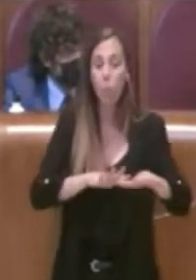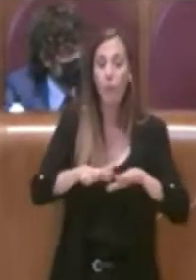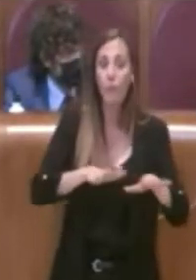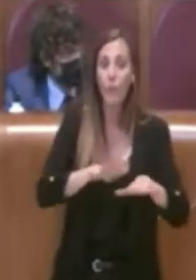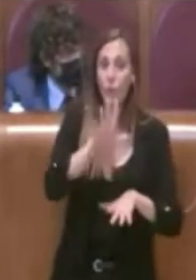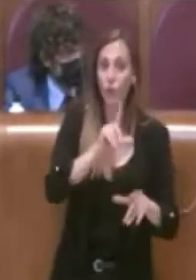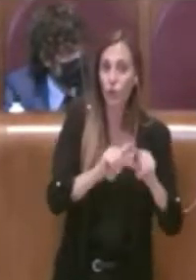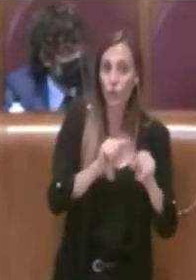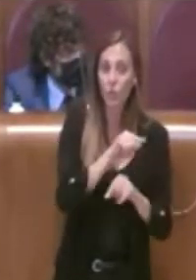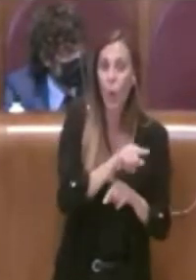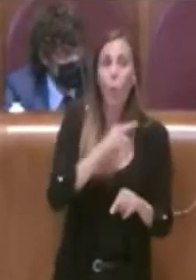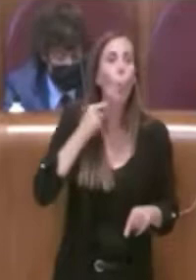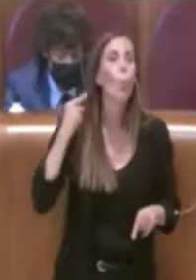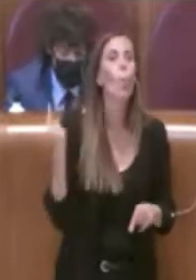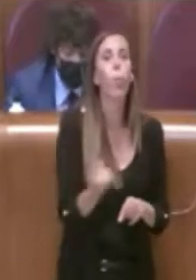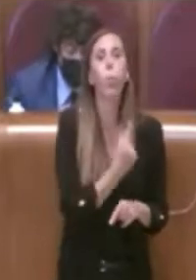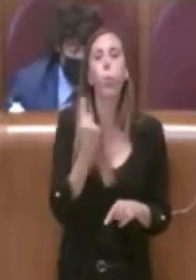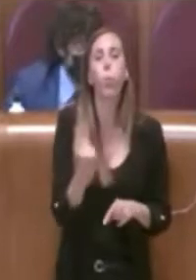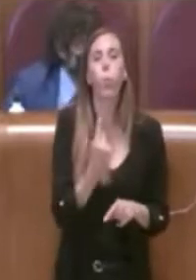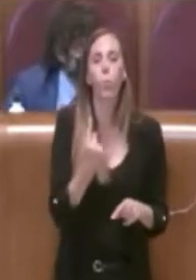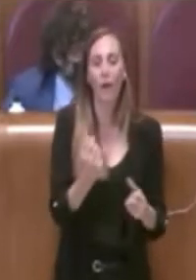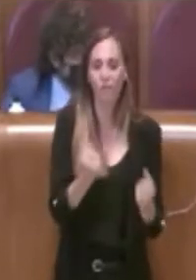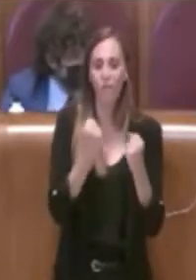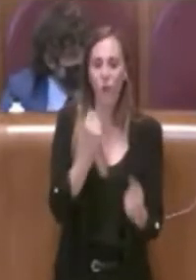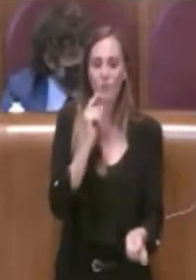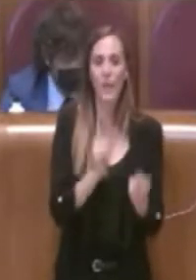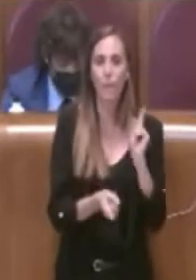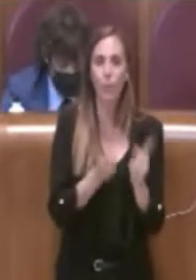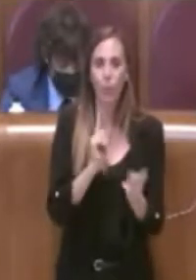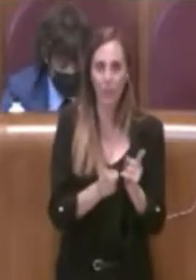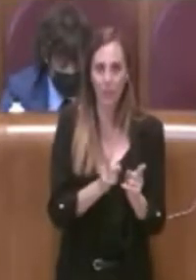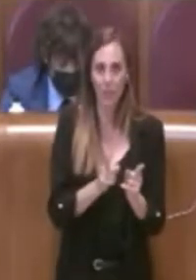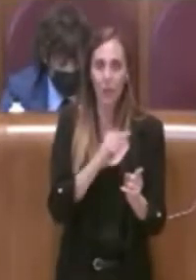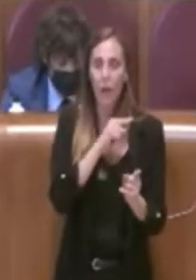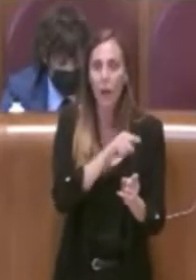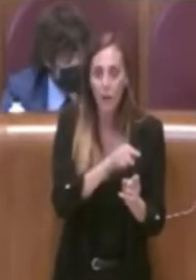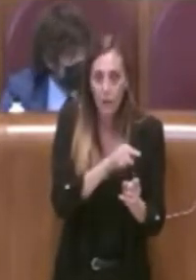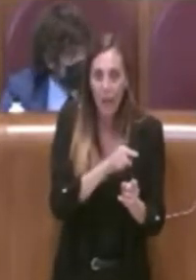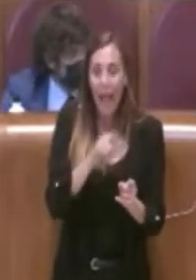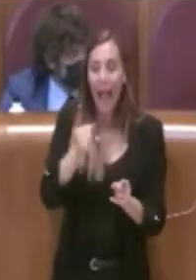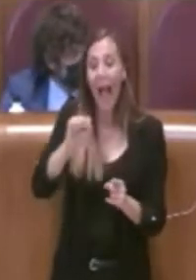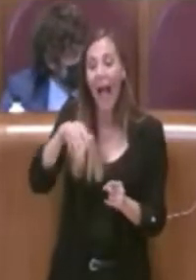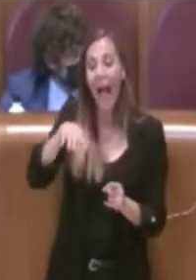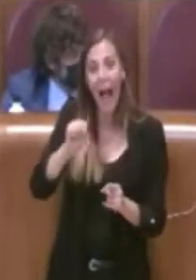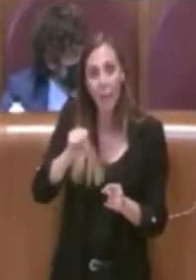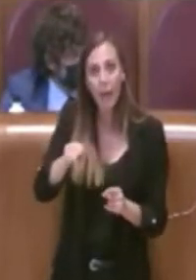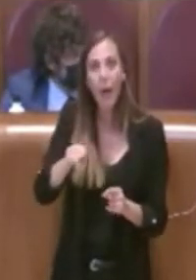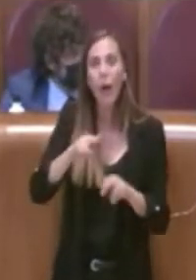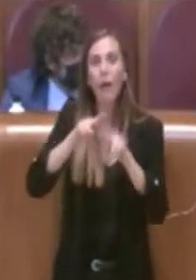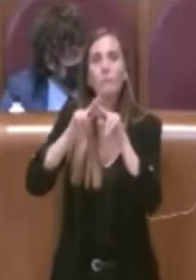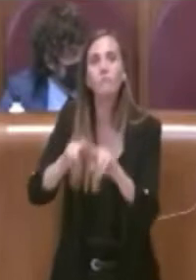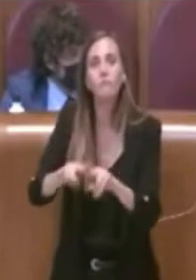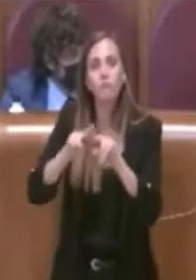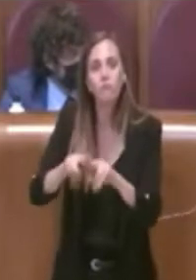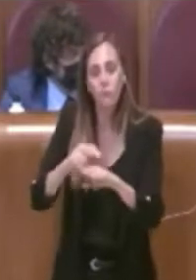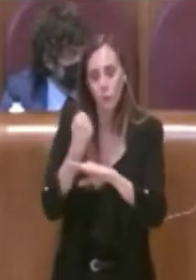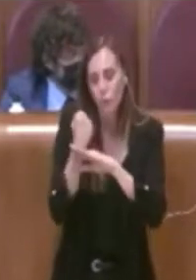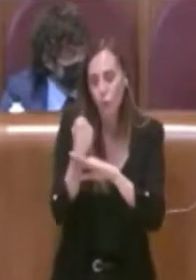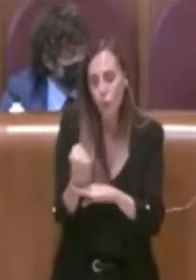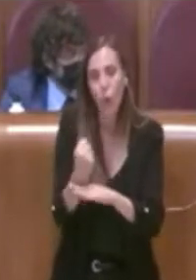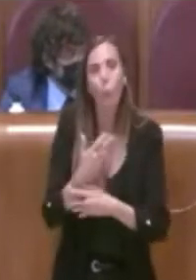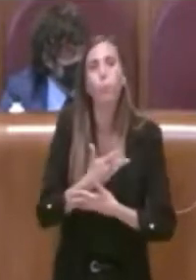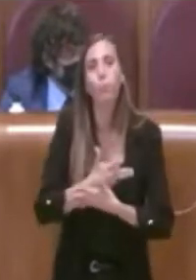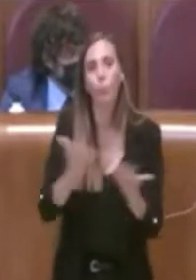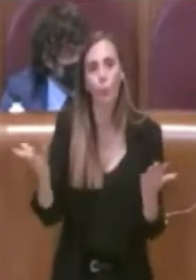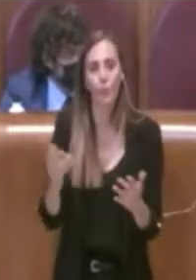5 stelle è l'unica forza politica che poteva e ha mantenuto ama pubblica lo